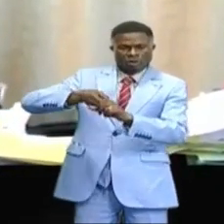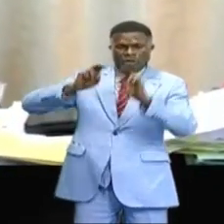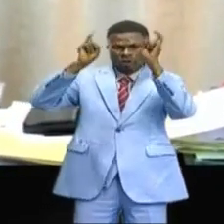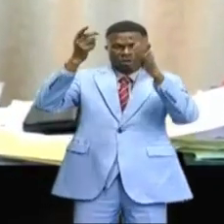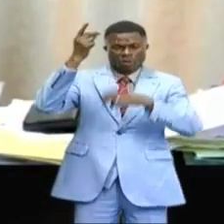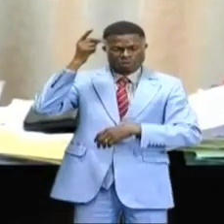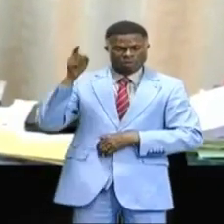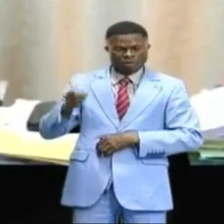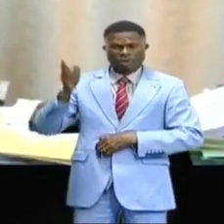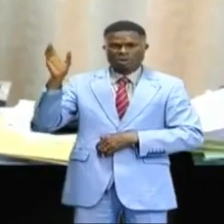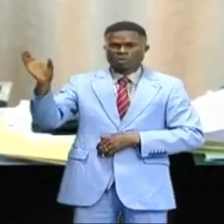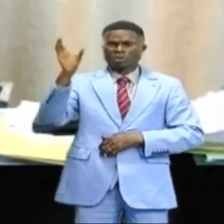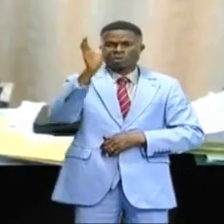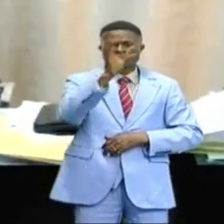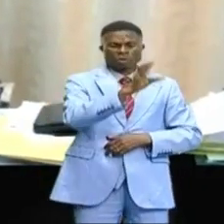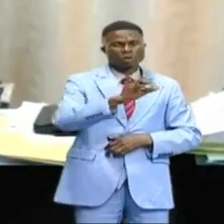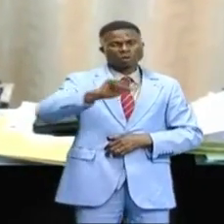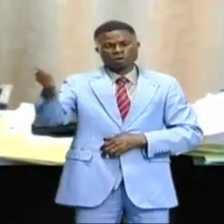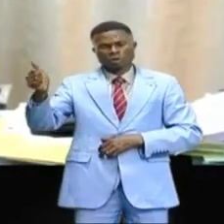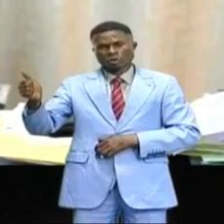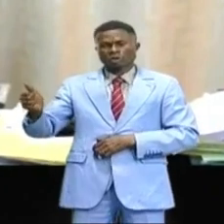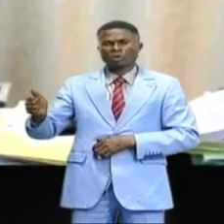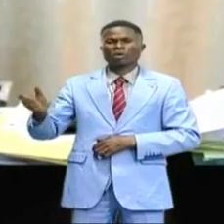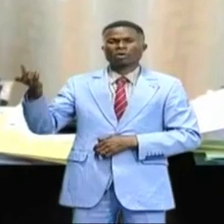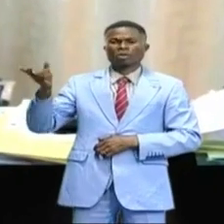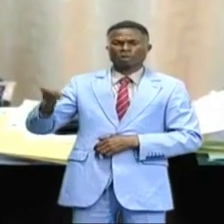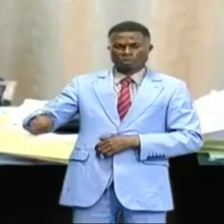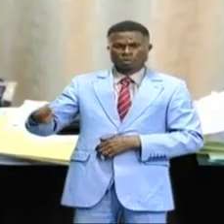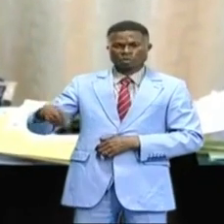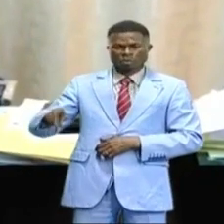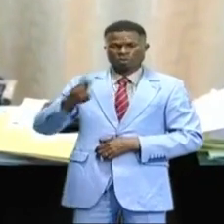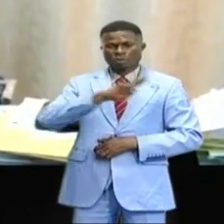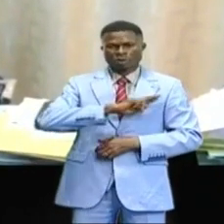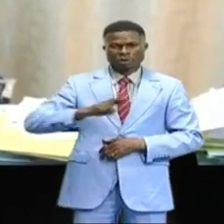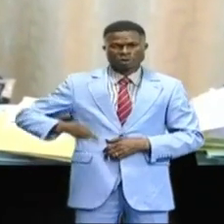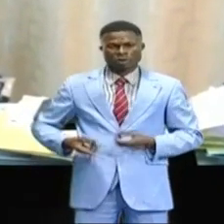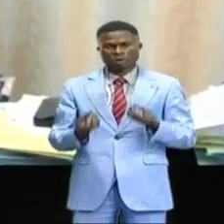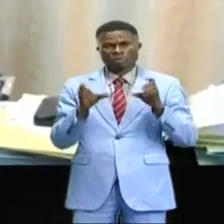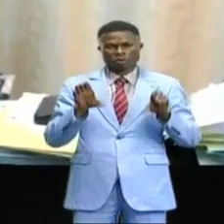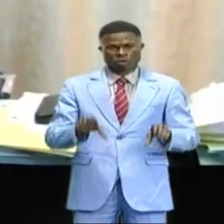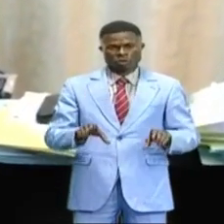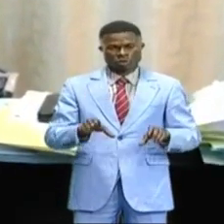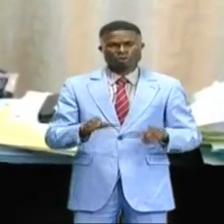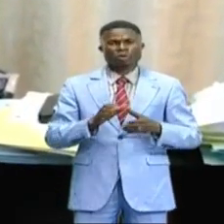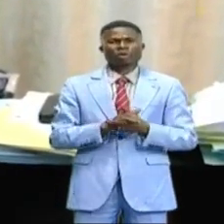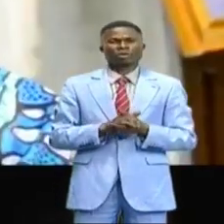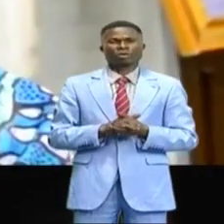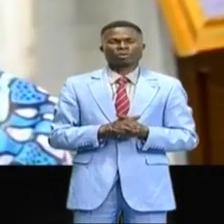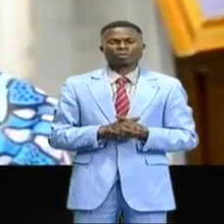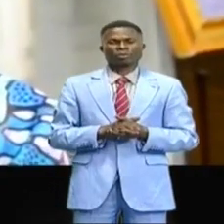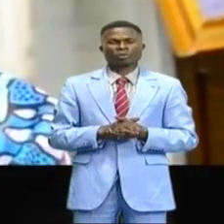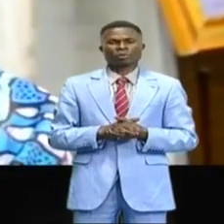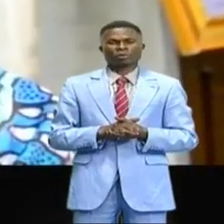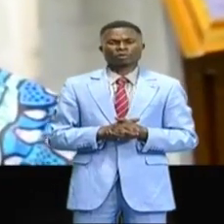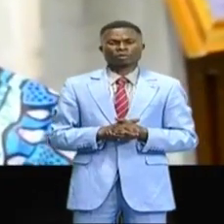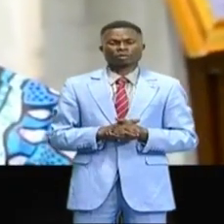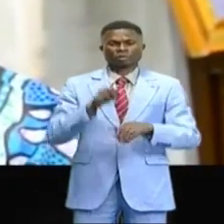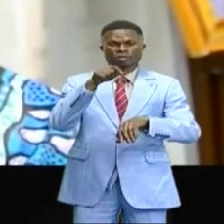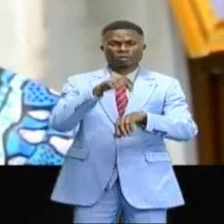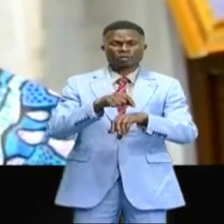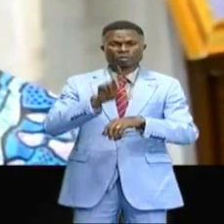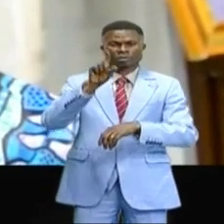de Kinshasa et dans d'autres grosses agglomérations de la République démocratique du Congo. À la date